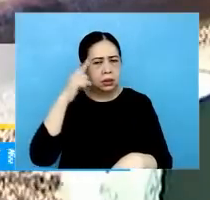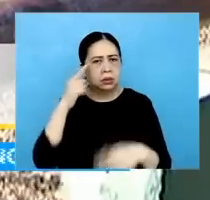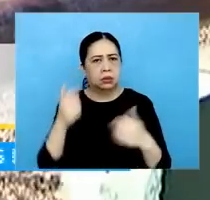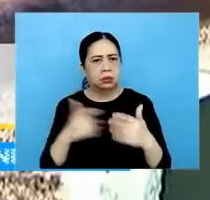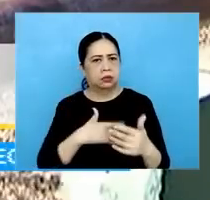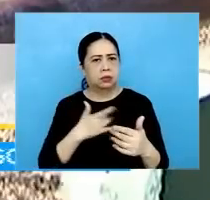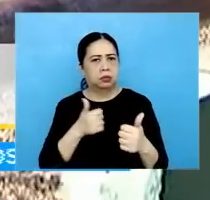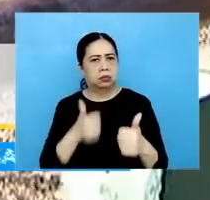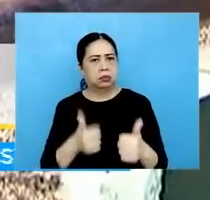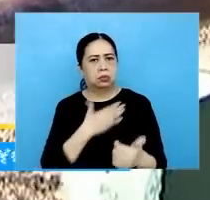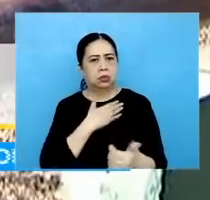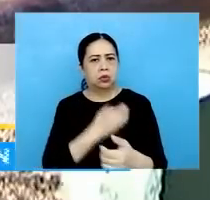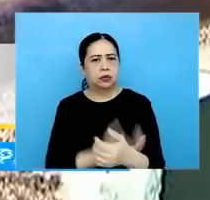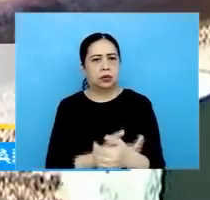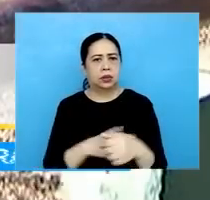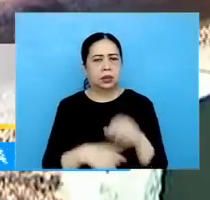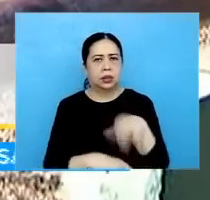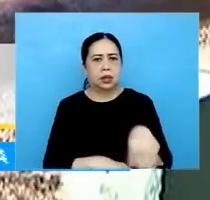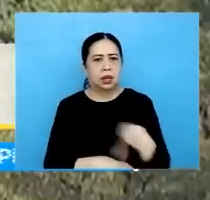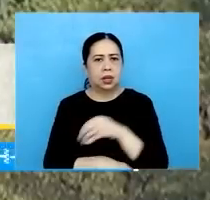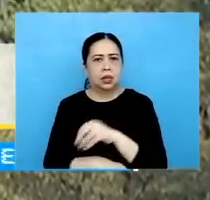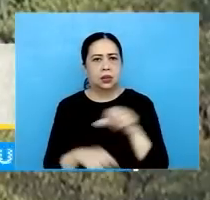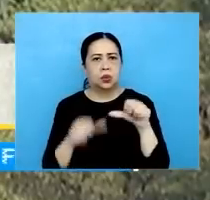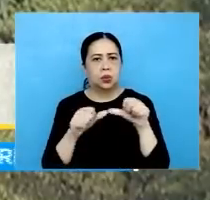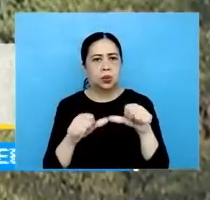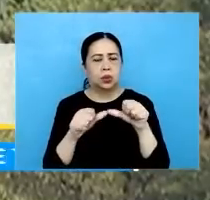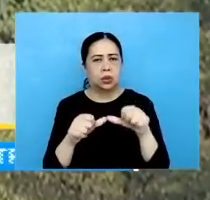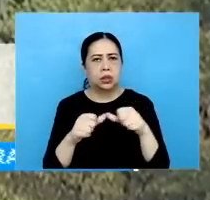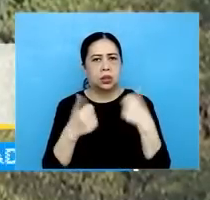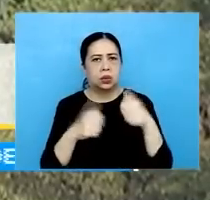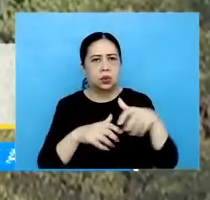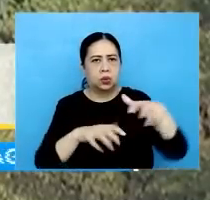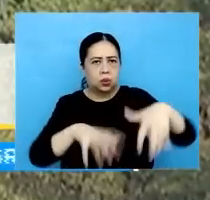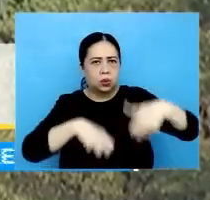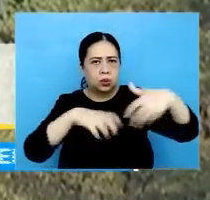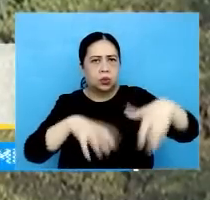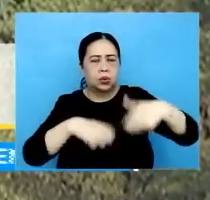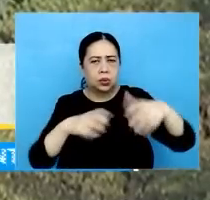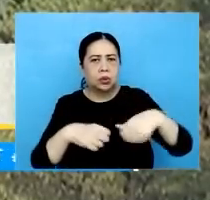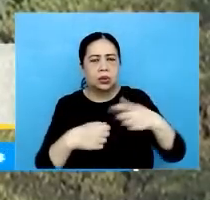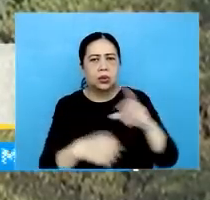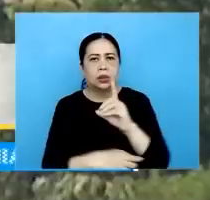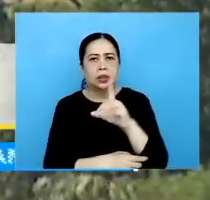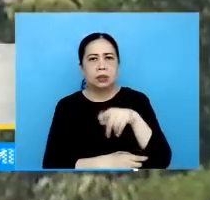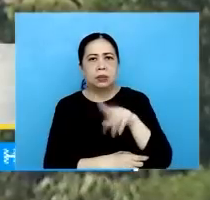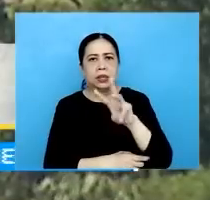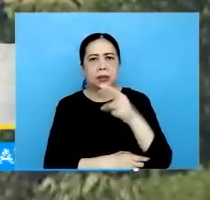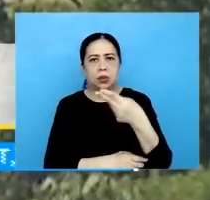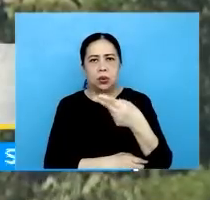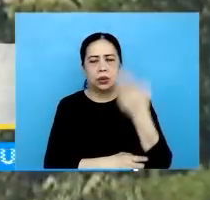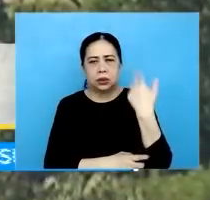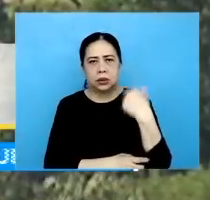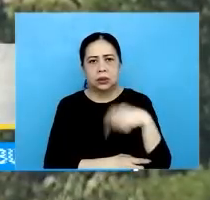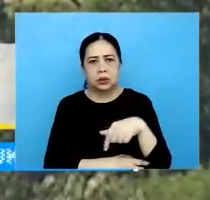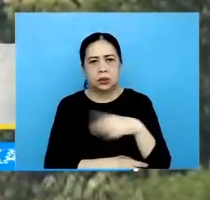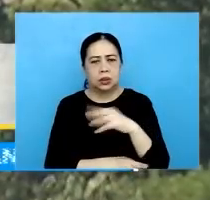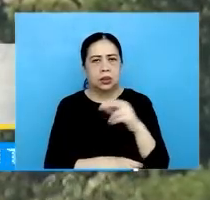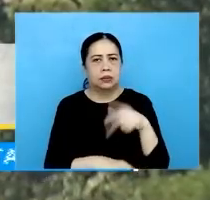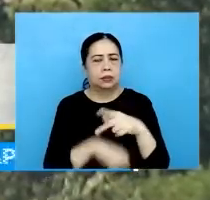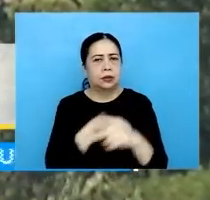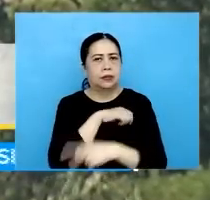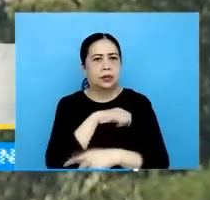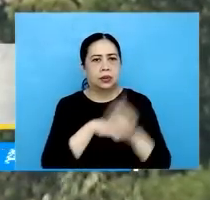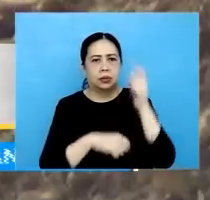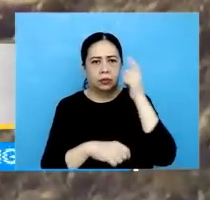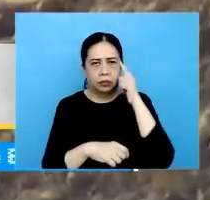River because tuloy-tuloy yung naging dredging activity po ng DPWH dito at ng provincial government.